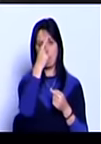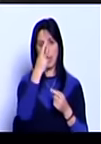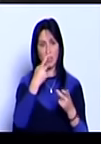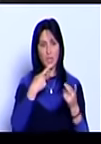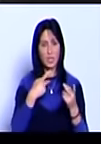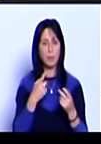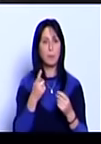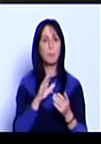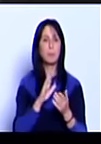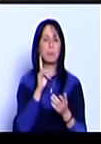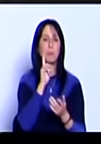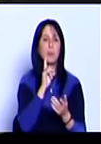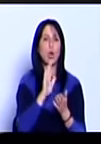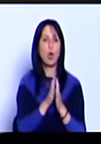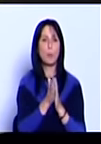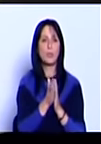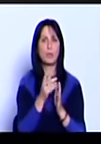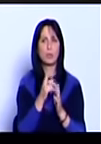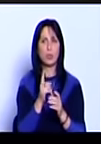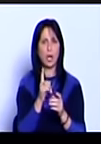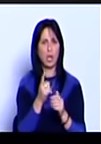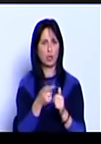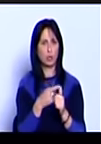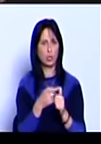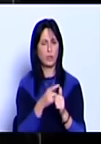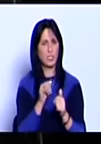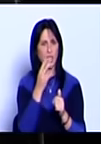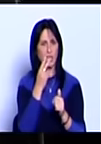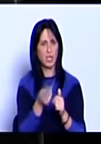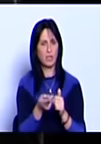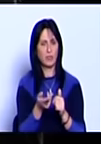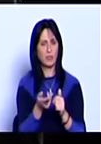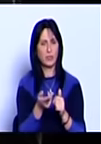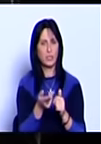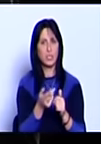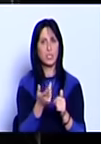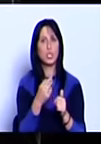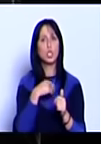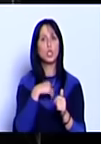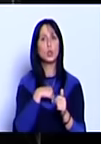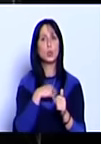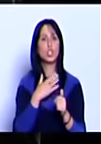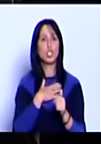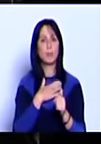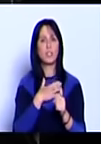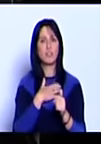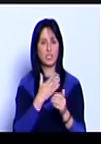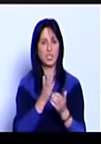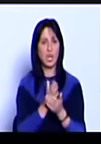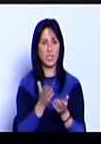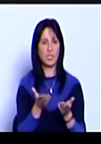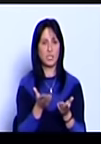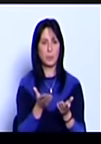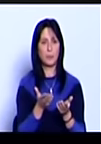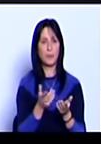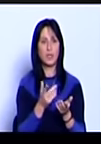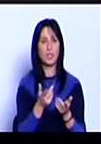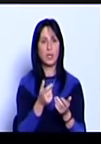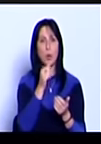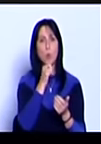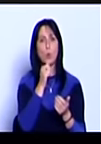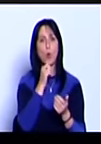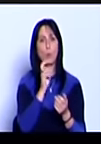შეიძლება პირობითად ვთქვათ დეფინიციების გარეშე არის კრებითი სულიერი სუბიექტი ჩემთვის ყოველ შემთხვევაში ასეა კრებითი